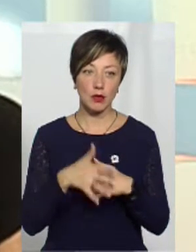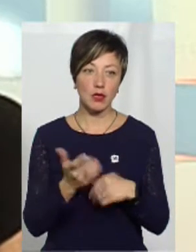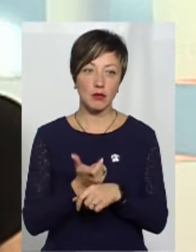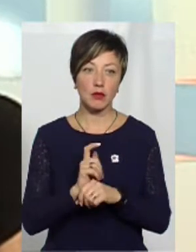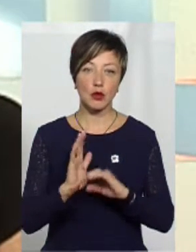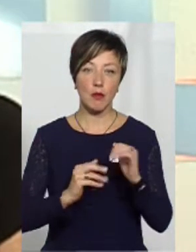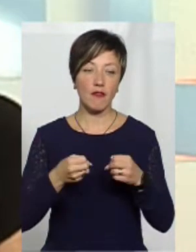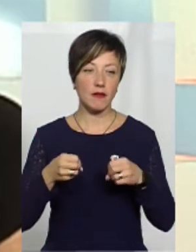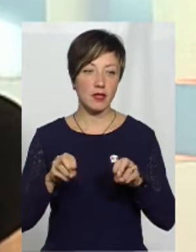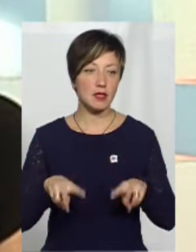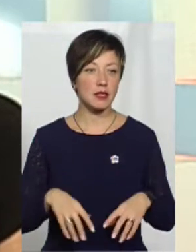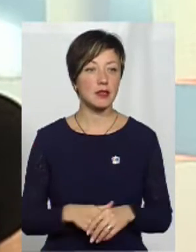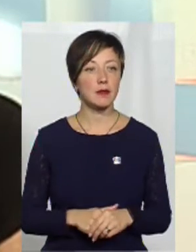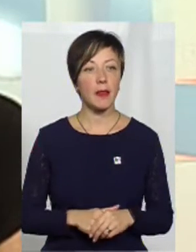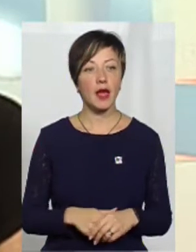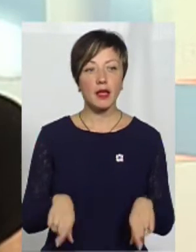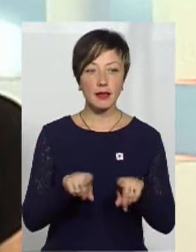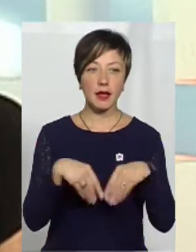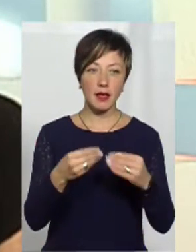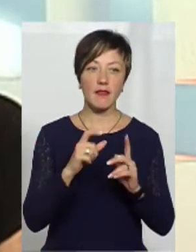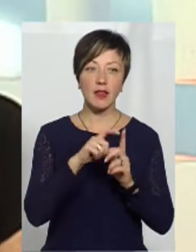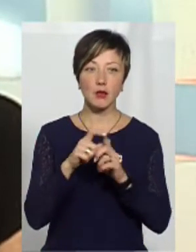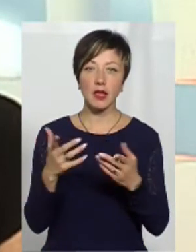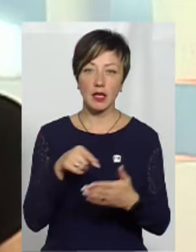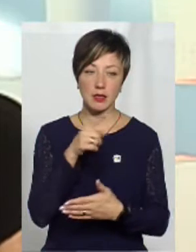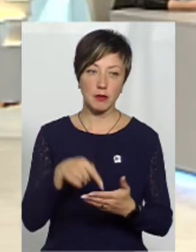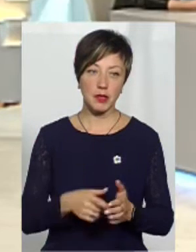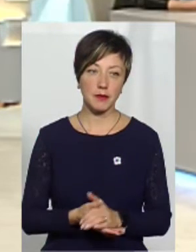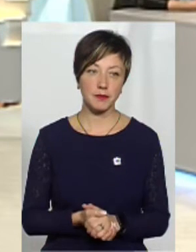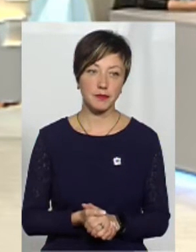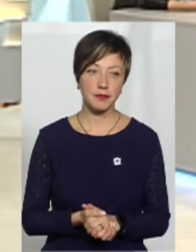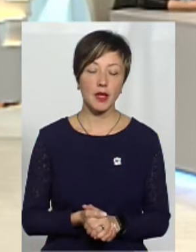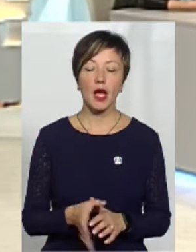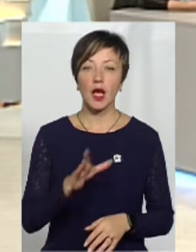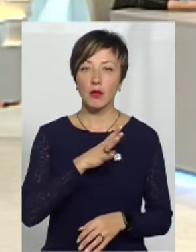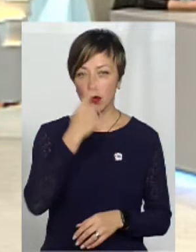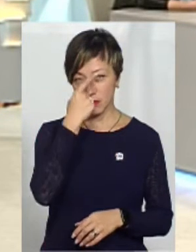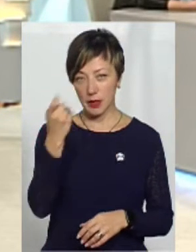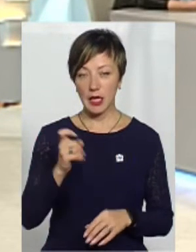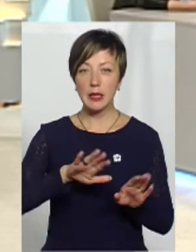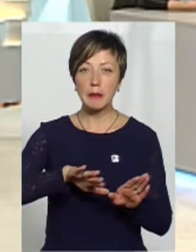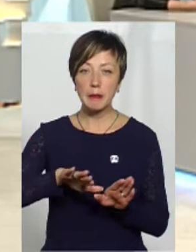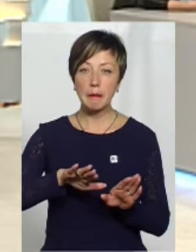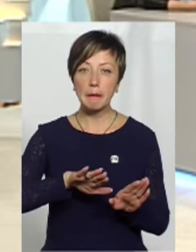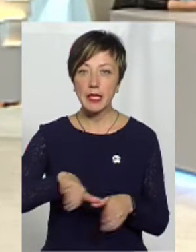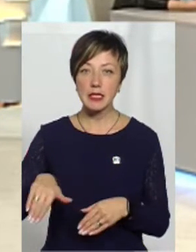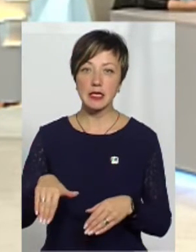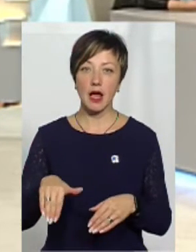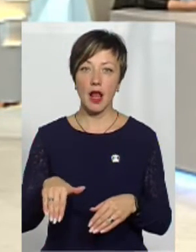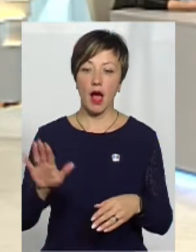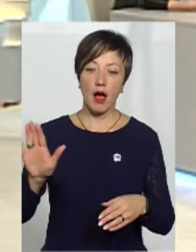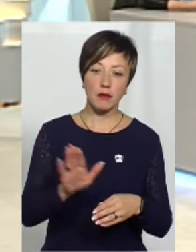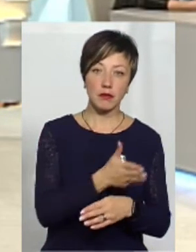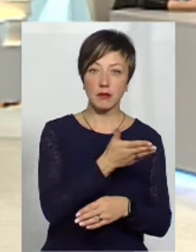більш професійним і принаймні дає відповіді хоч на якісь запитання. І тут прозвучало, що тільки після